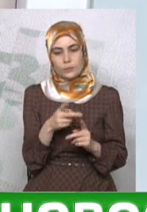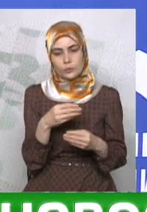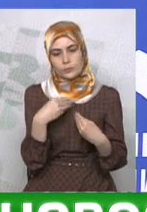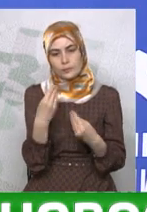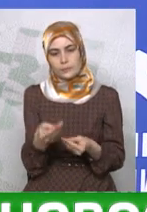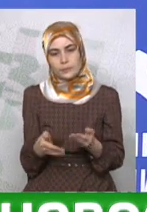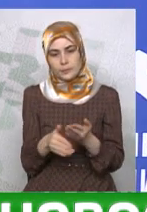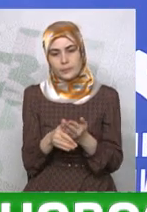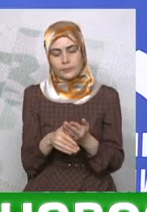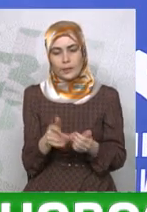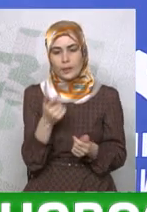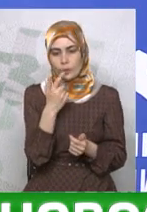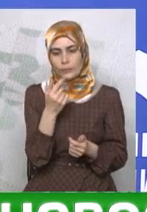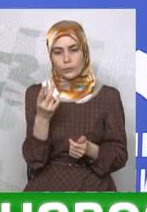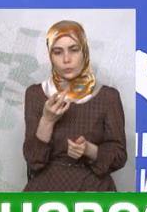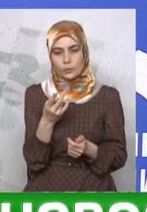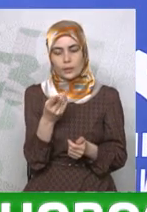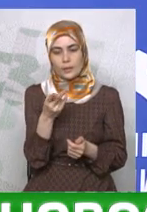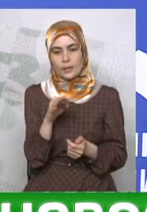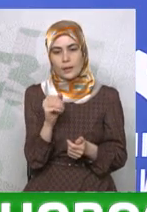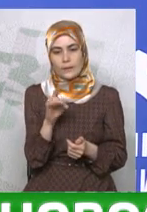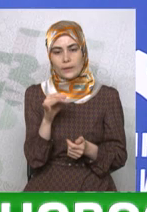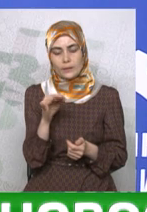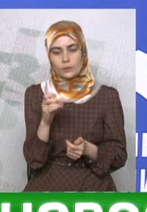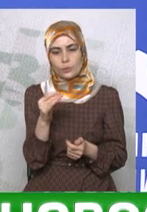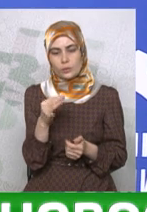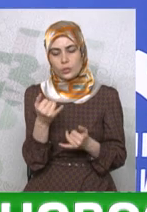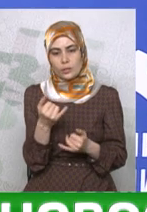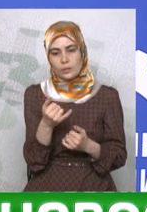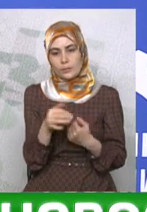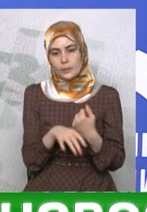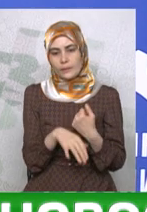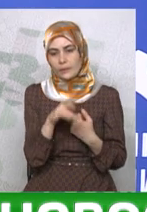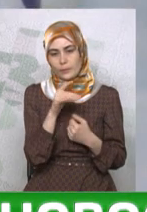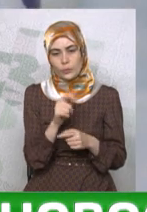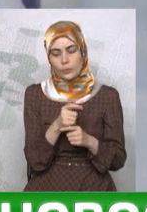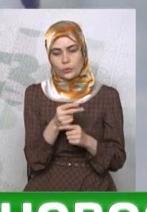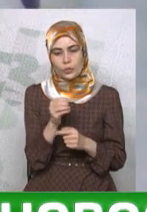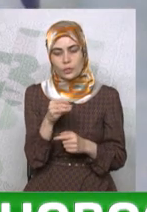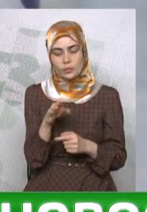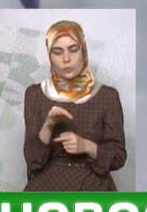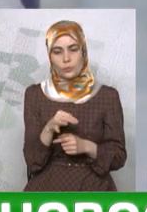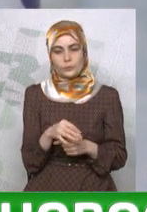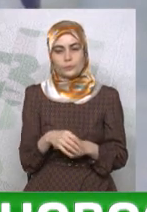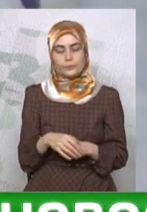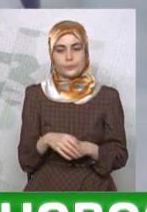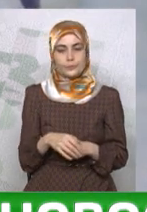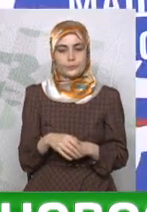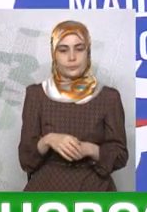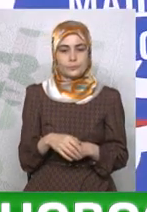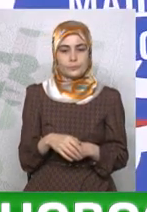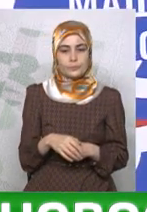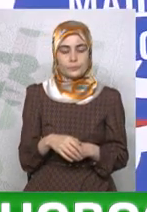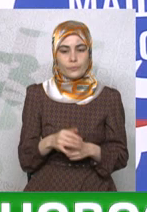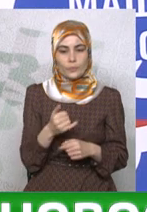водителям. Кровь нужна для аварийных ситуаций, которые сейчас уже слишком часто происходят. Насколько наша